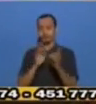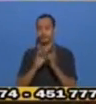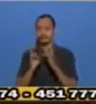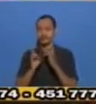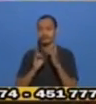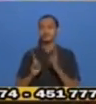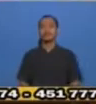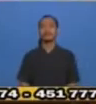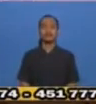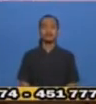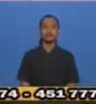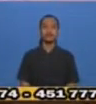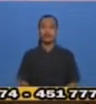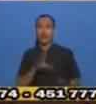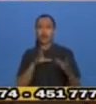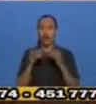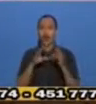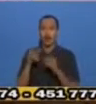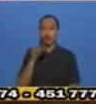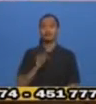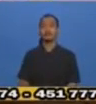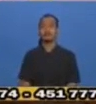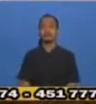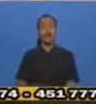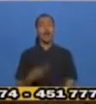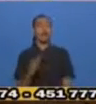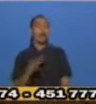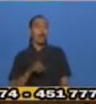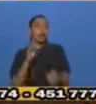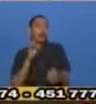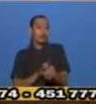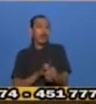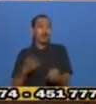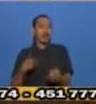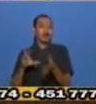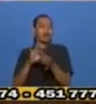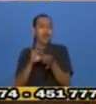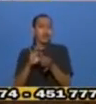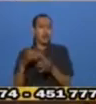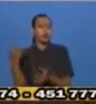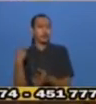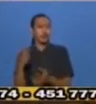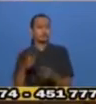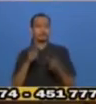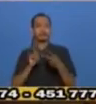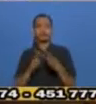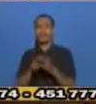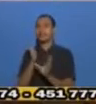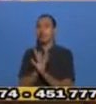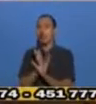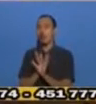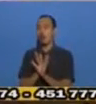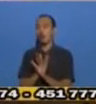mencoba kita punya ada beberapa dokter yang bekerja sama dengan kami, kemudian psikolog, yang kemudian